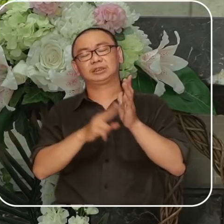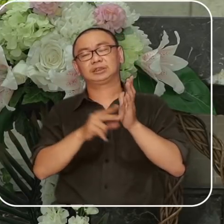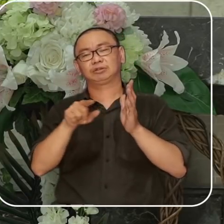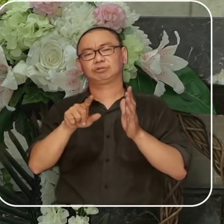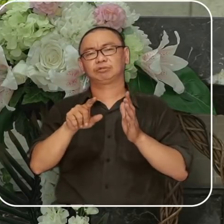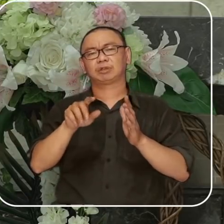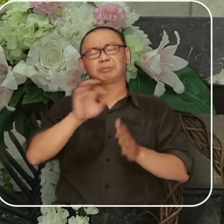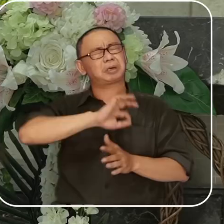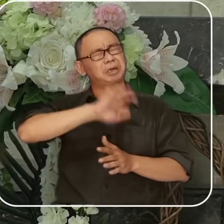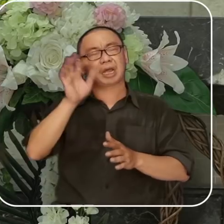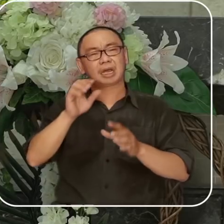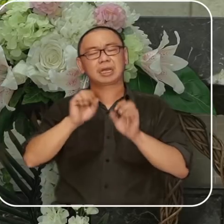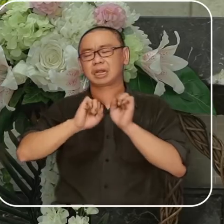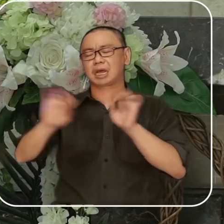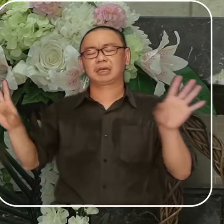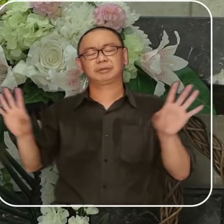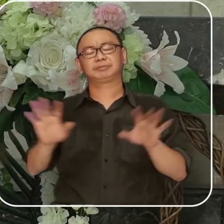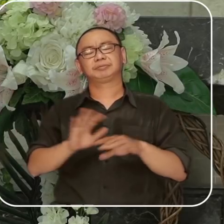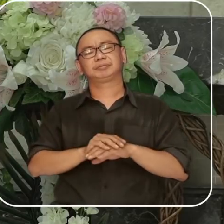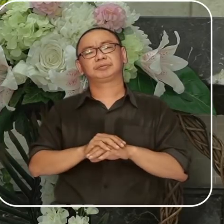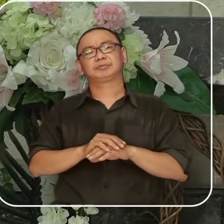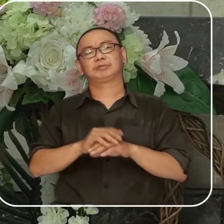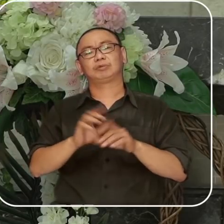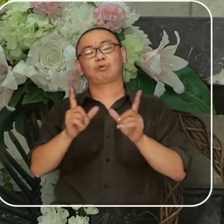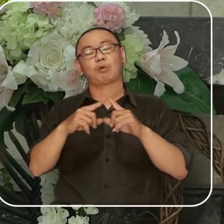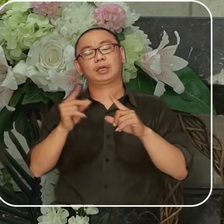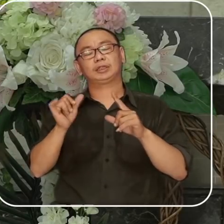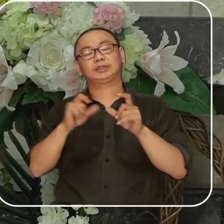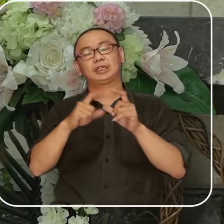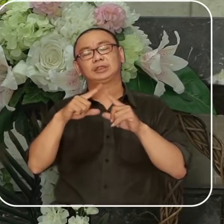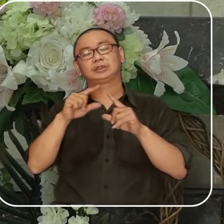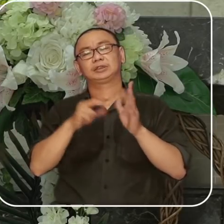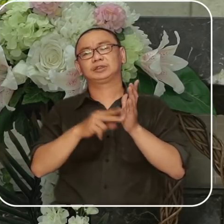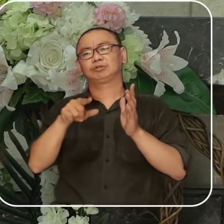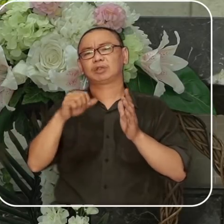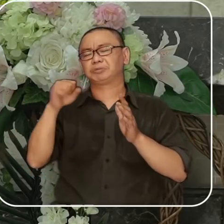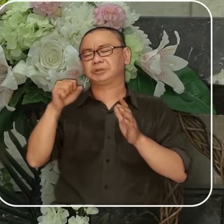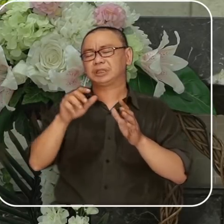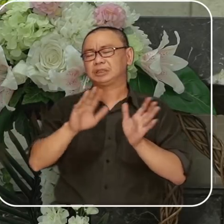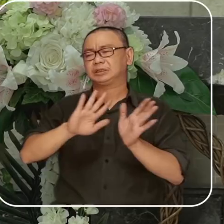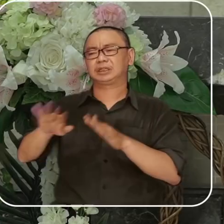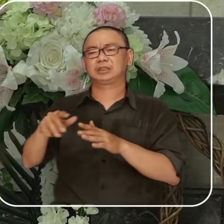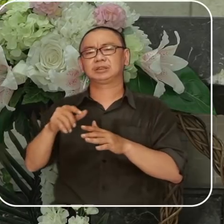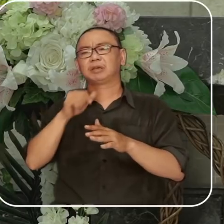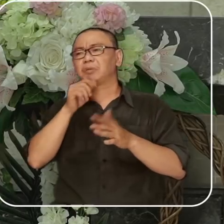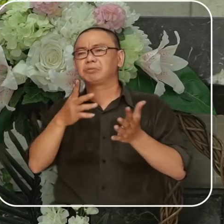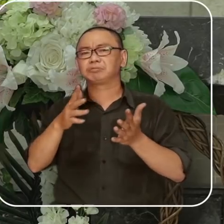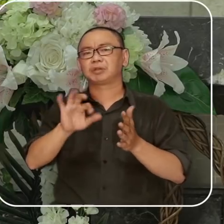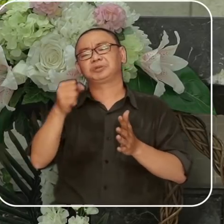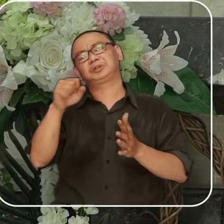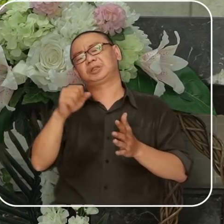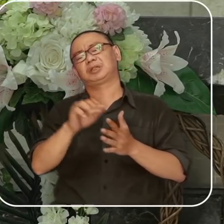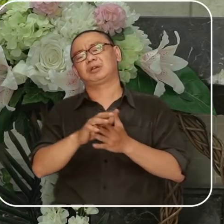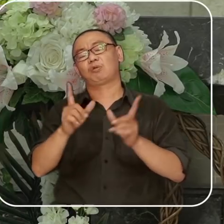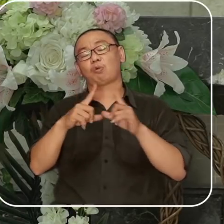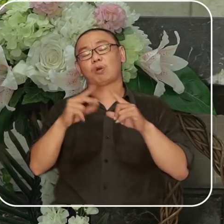punah. Warisan itu tidak akan dapat disingkirkan oleh apapun dan oleh siapapun. Karena warisan itu